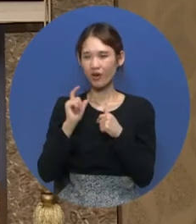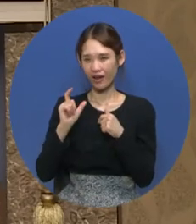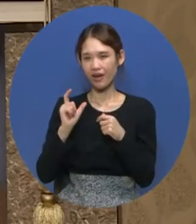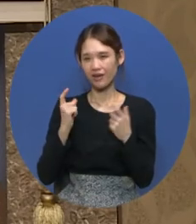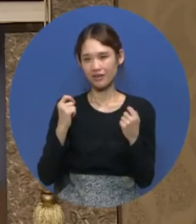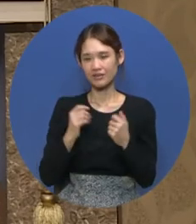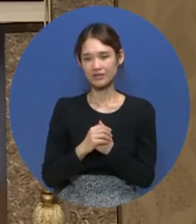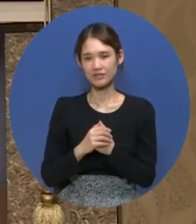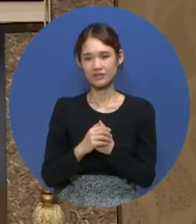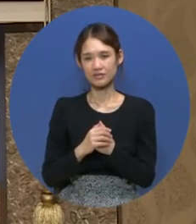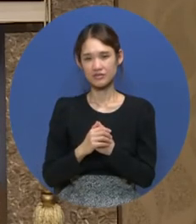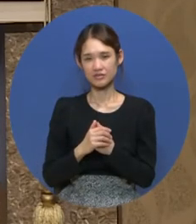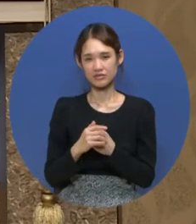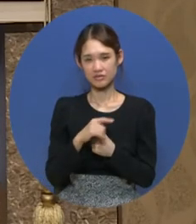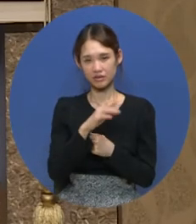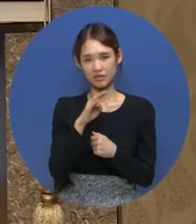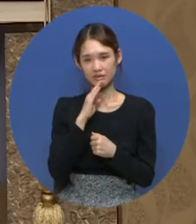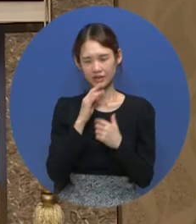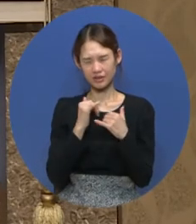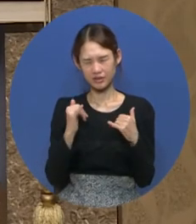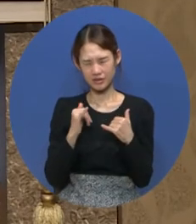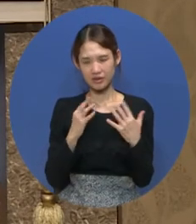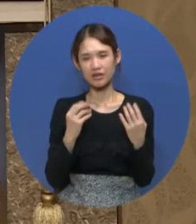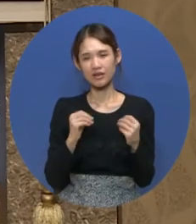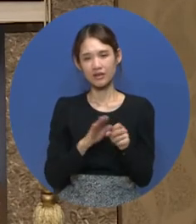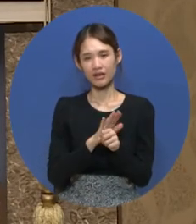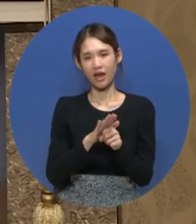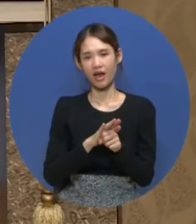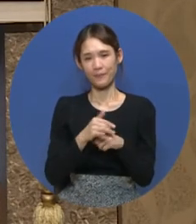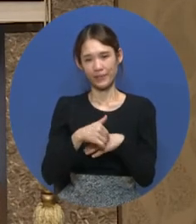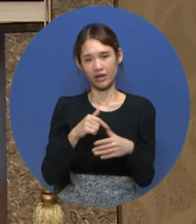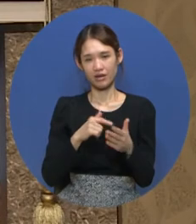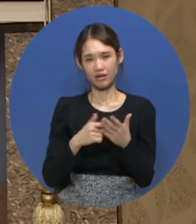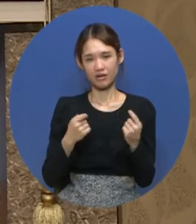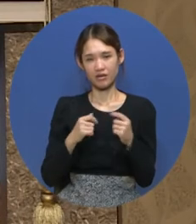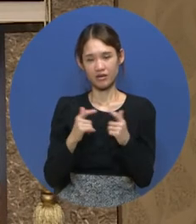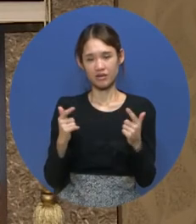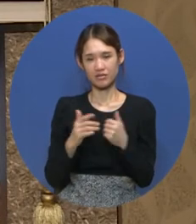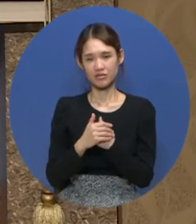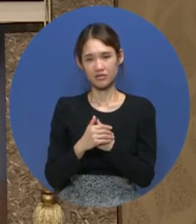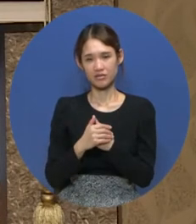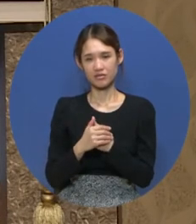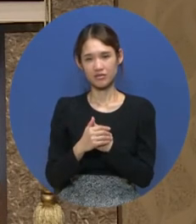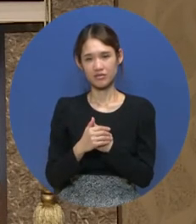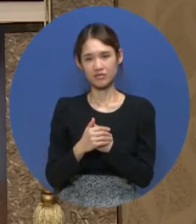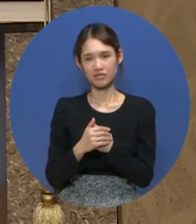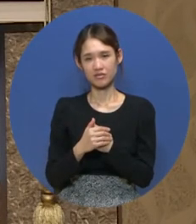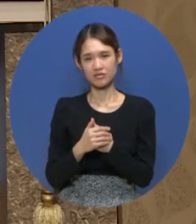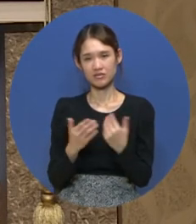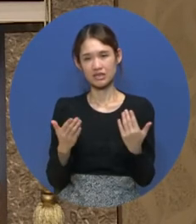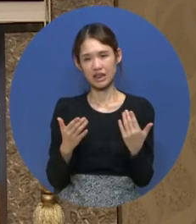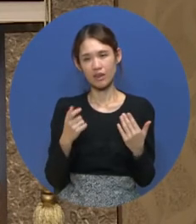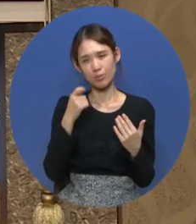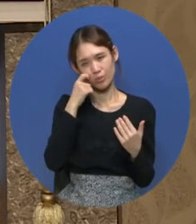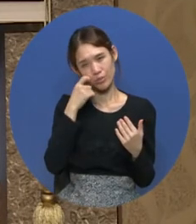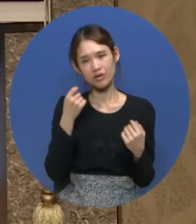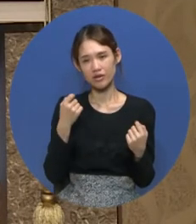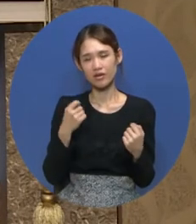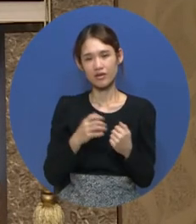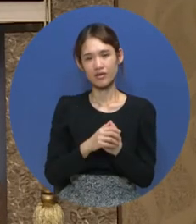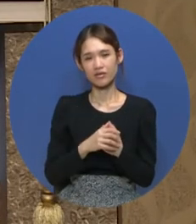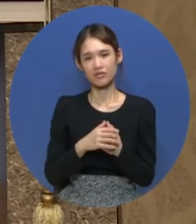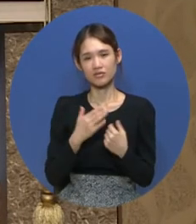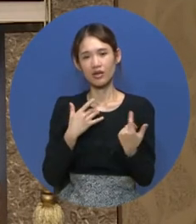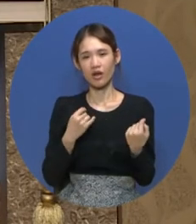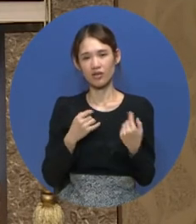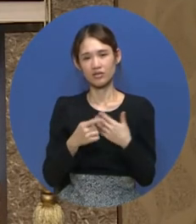것 같아요 예 분들을 살아가는 뭐 그렇지 않으면 부분들을 어 하고 내일 못할 것 같아요 저는